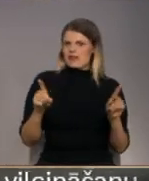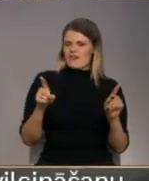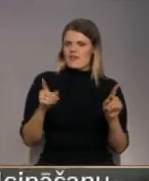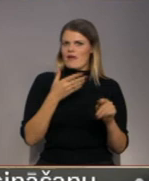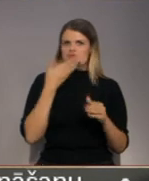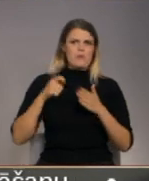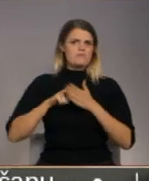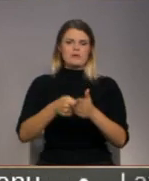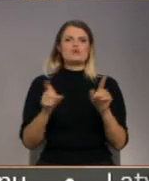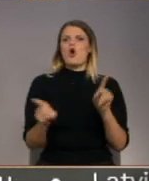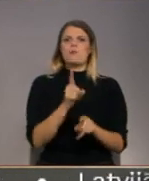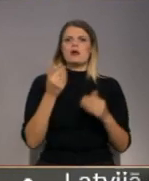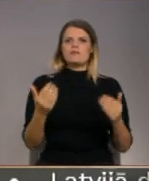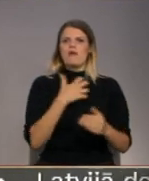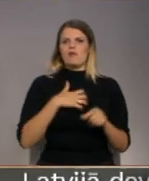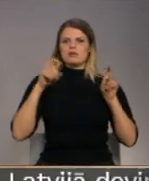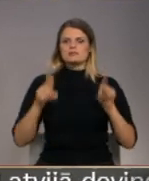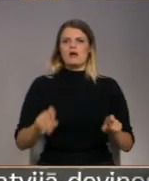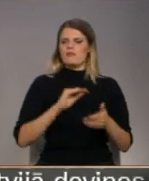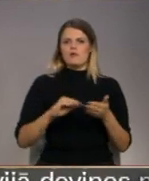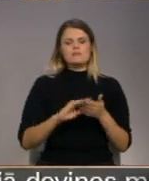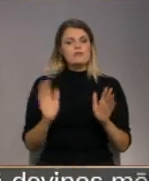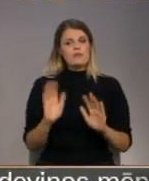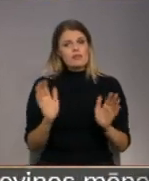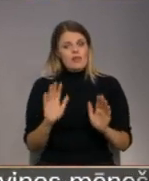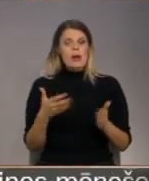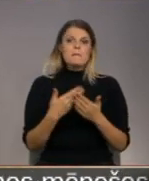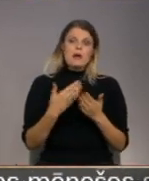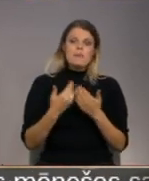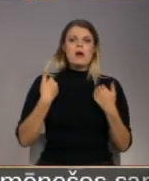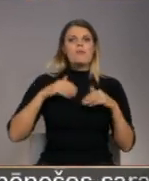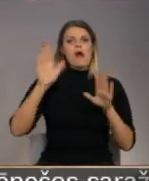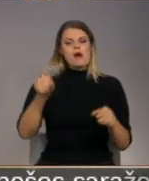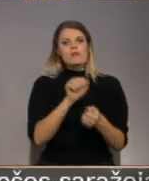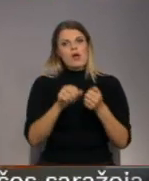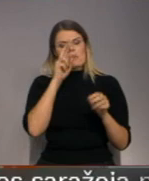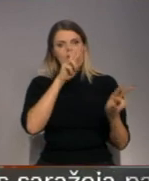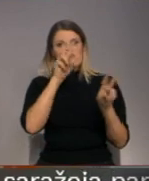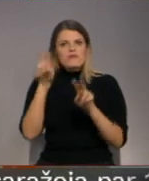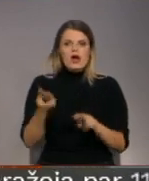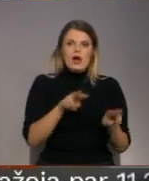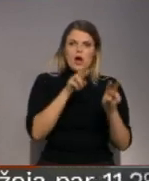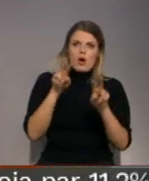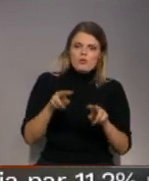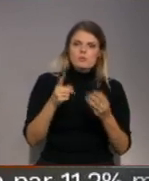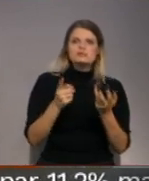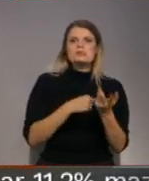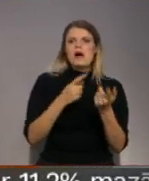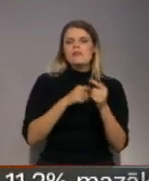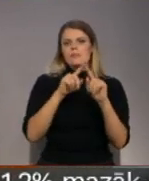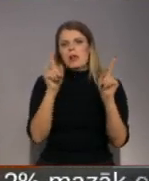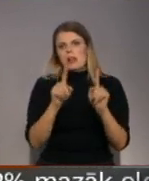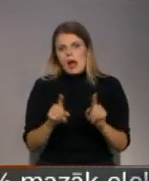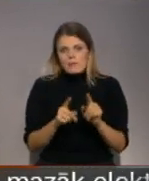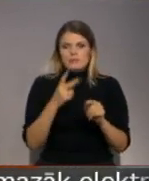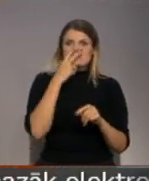Nav piespiedu formā, ja, ka tu tagad sēdi un raksti, bet mēs, piemēram, ejam ārā dabā, vērojam. Nu, arī lasīt mēs kaut